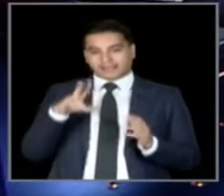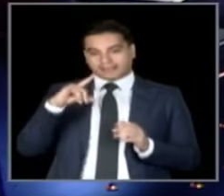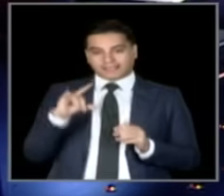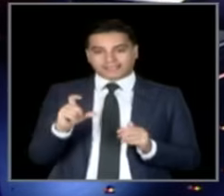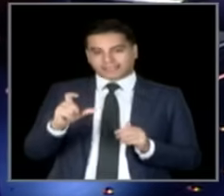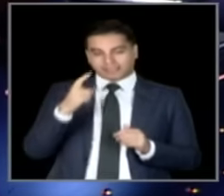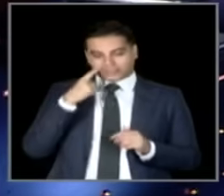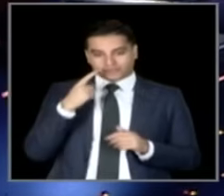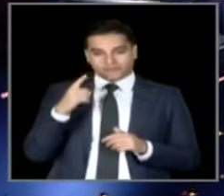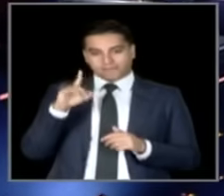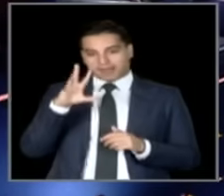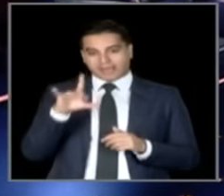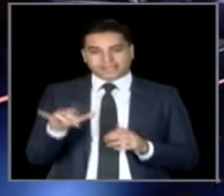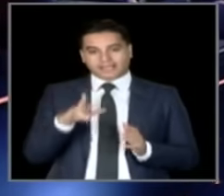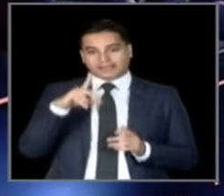بهي الدين خالد،